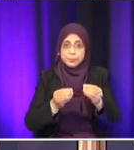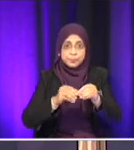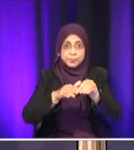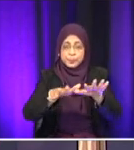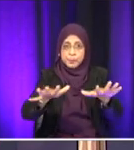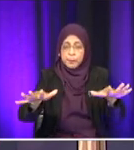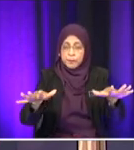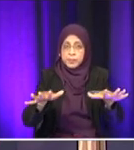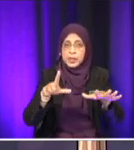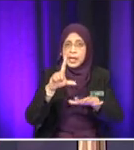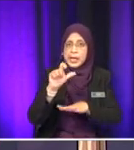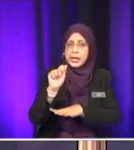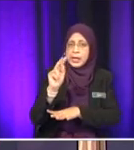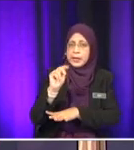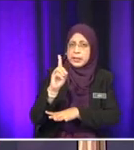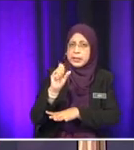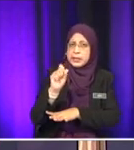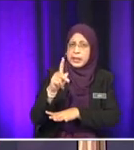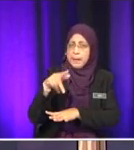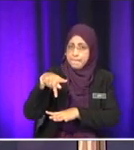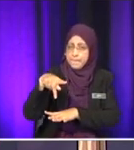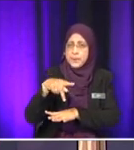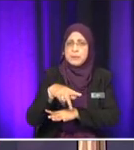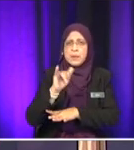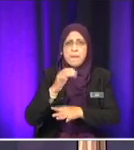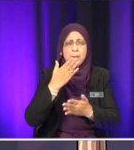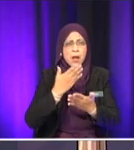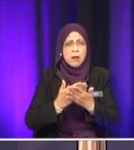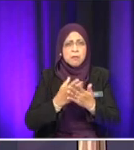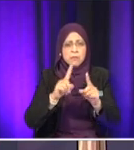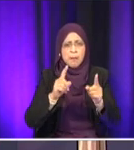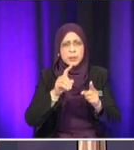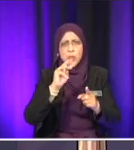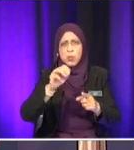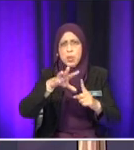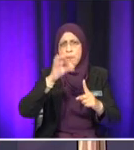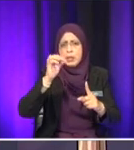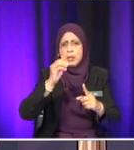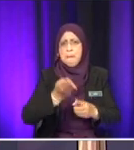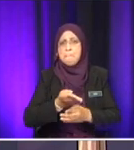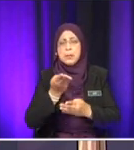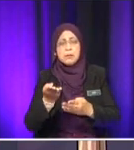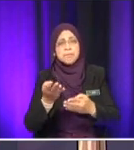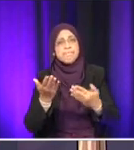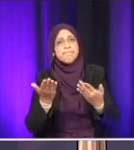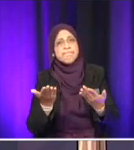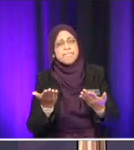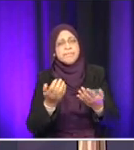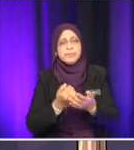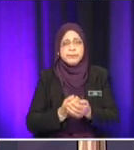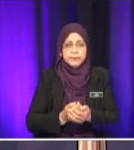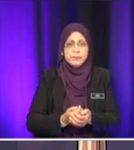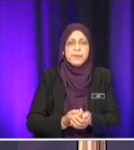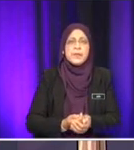baik tetapi murid kita memilih alam benda itu yang kita tak enak tuh Oke seterusnya